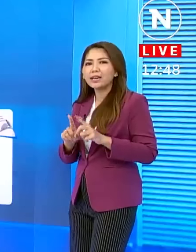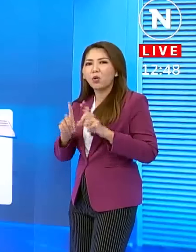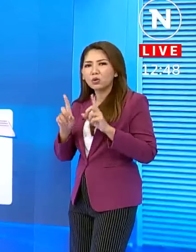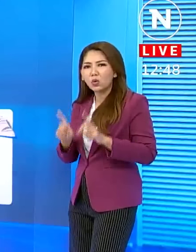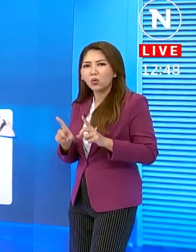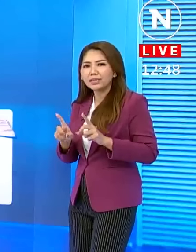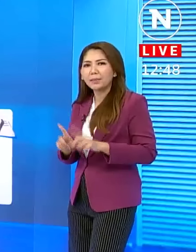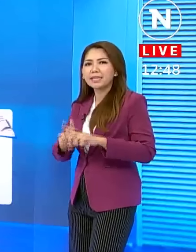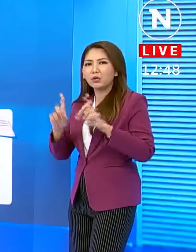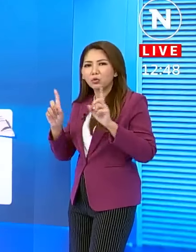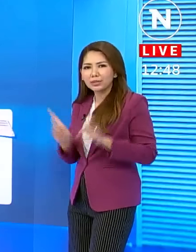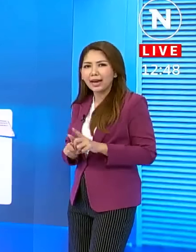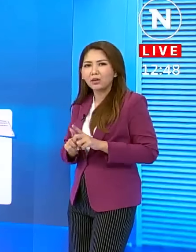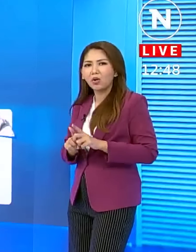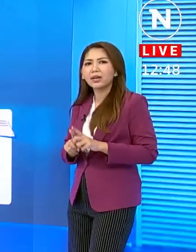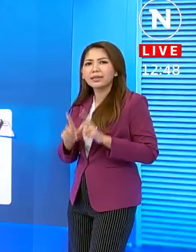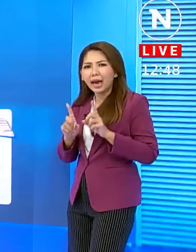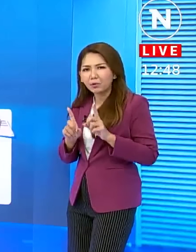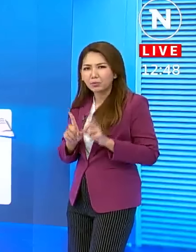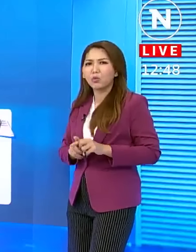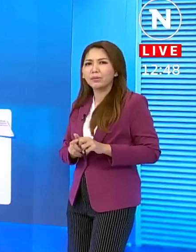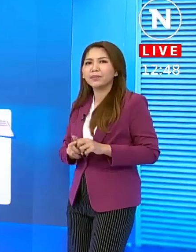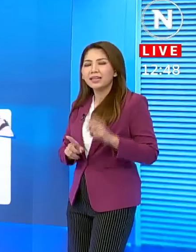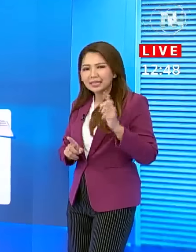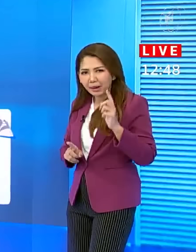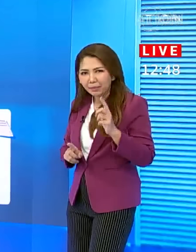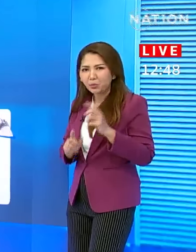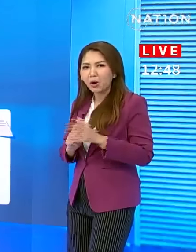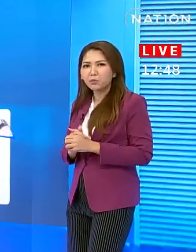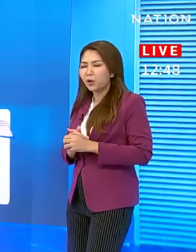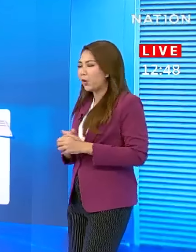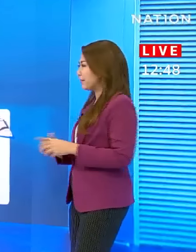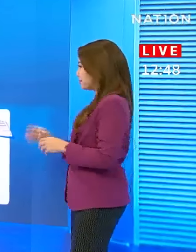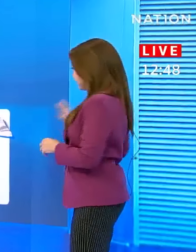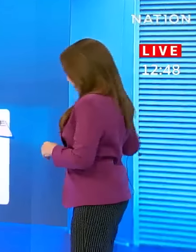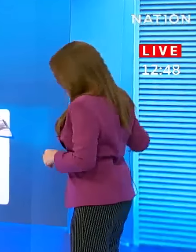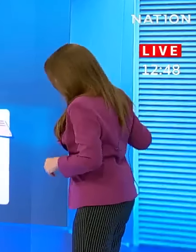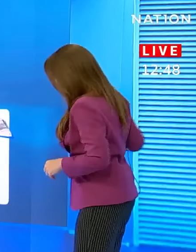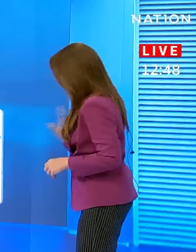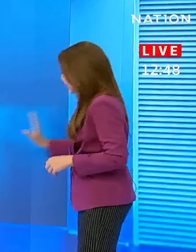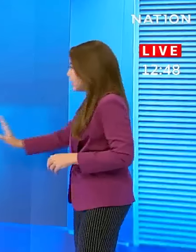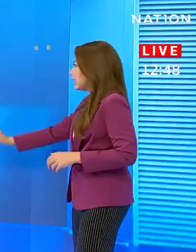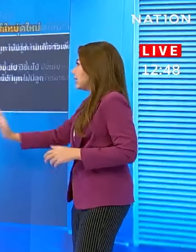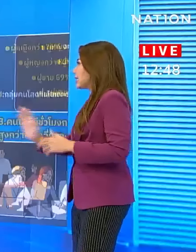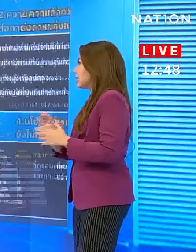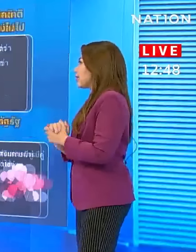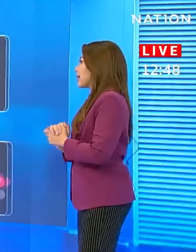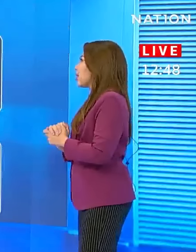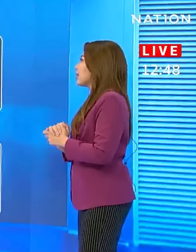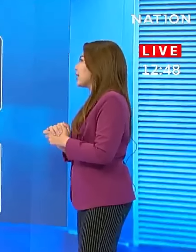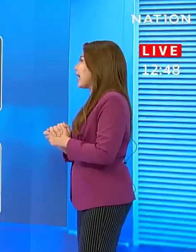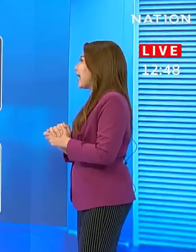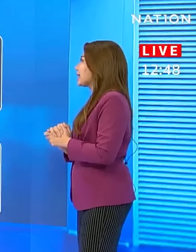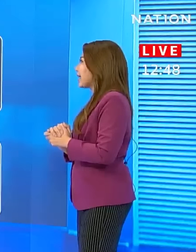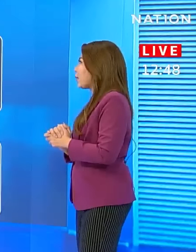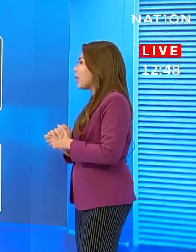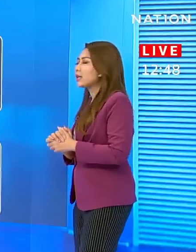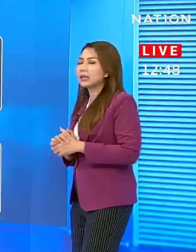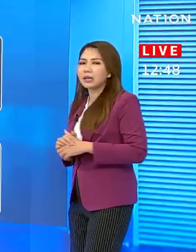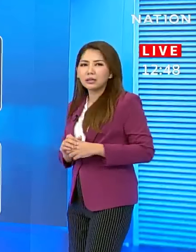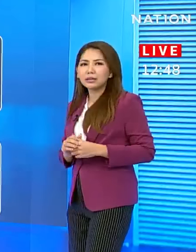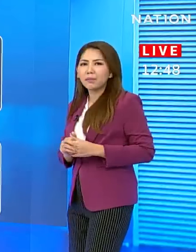โอกาสที่คนโสดจะไปเจอคนถูกใจค่อนข้างยากพอสมควรจะพาไปดูข้อมูลต่อค่ะสิ่งที่เราเห็นตอนนี้นะคะ